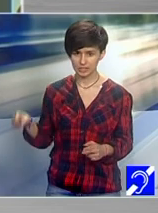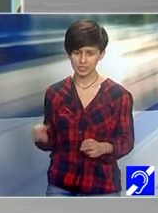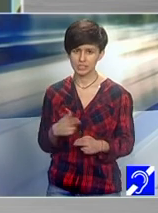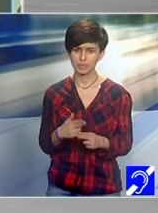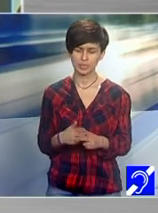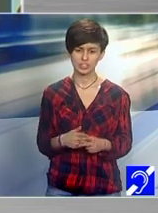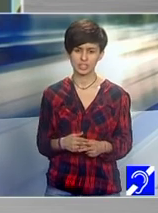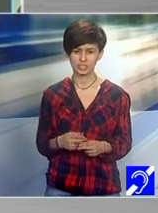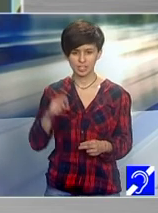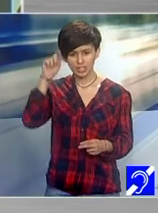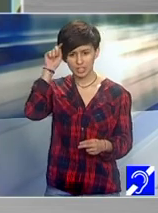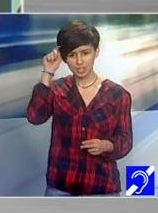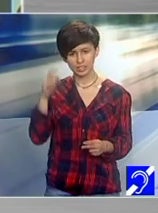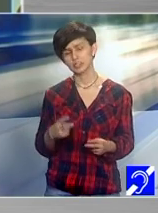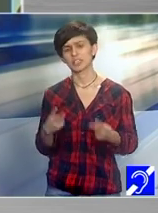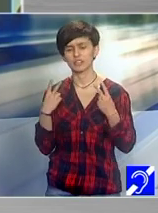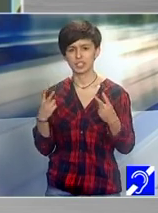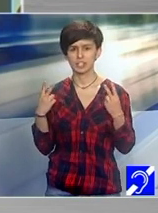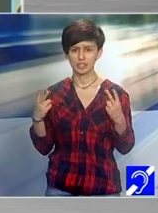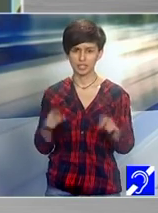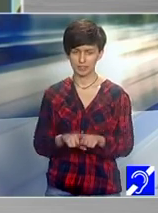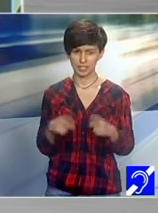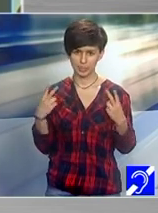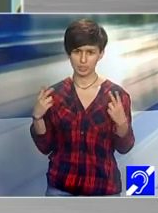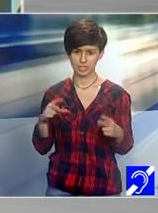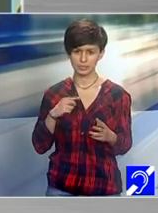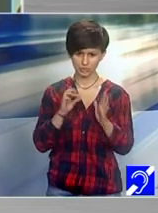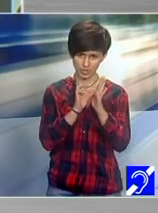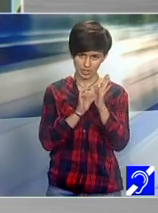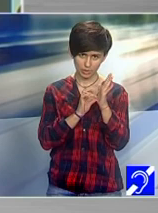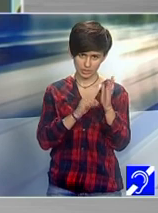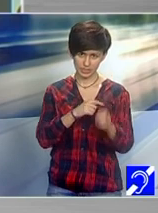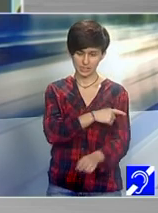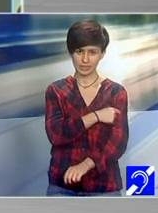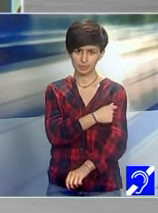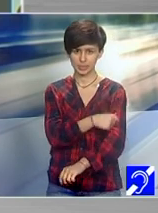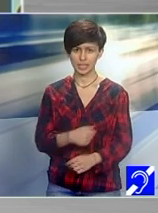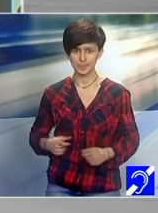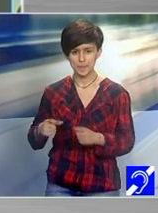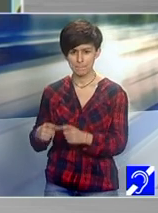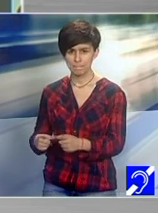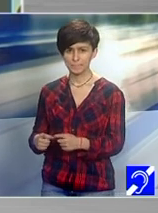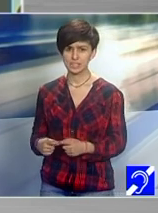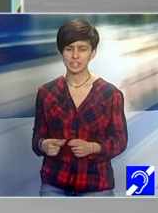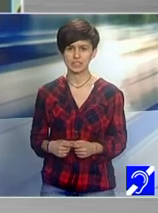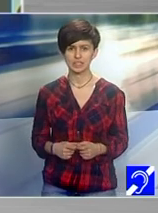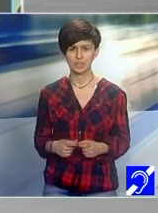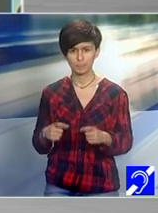de importante sunt și condițiile din spital? Adică cum să nu? Nu mai vrem să revenim la treaba sălile, asta. Sălile,